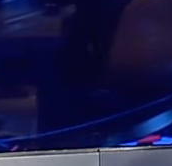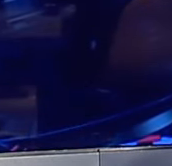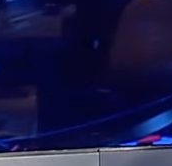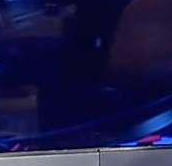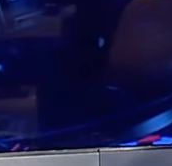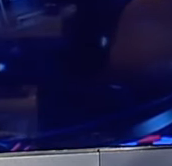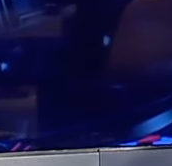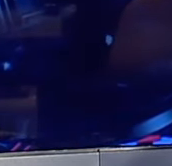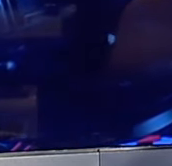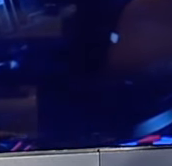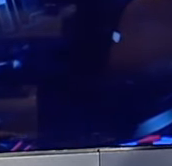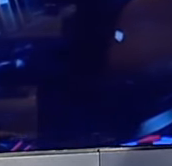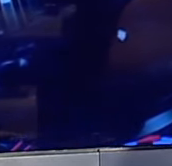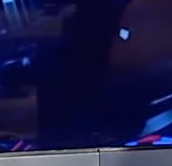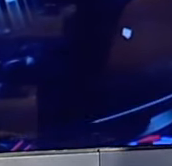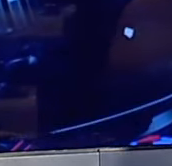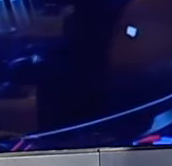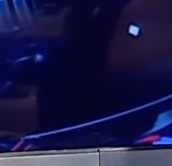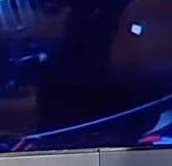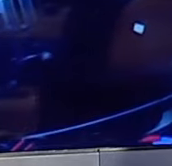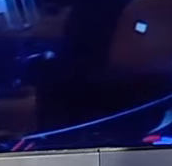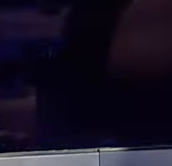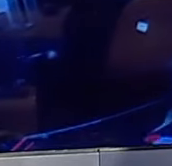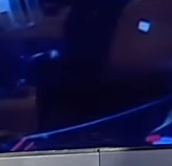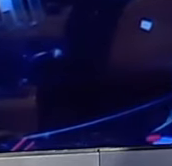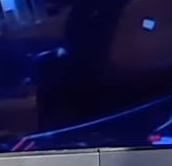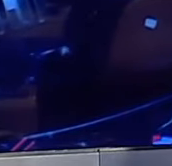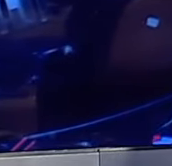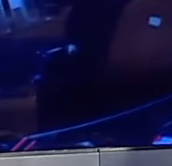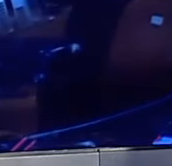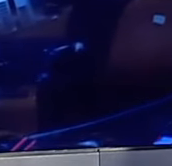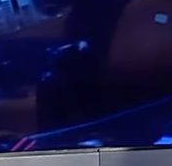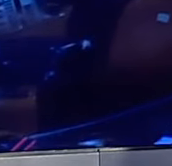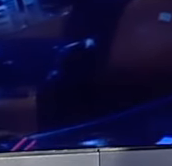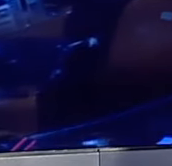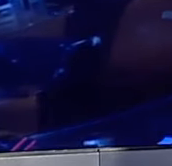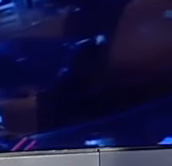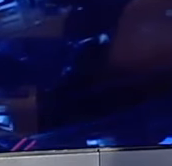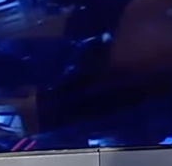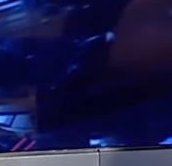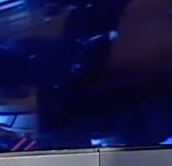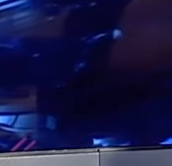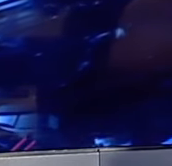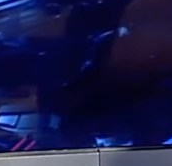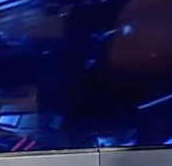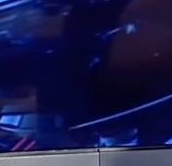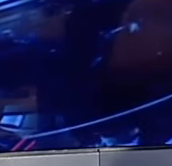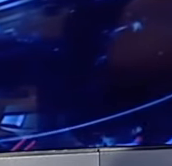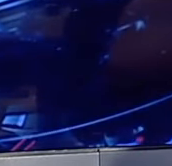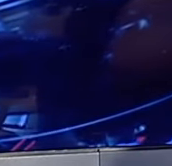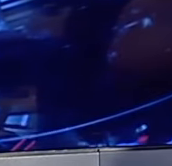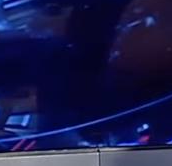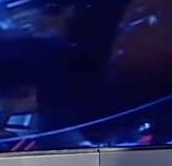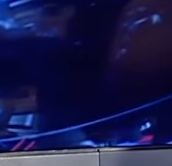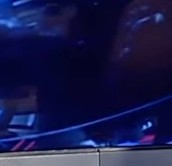مشيخة العقل والمرجعيات الروحية. معلنا احتفاظ مشيخة العقل والمجلس المذهبي بحق ملاحقة المسيئين